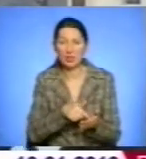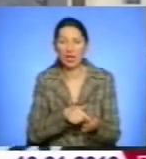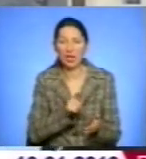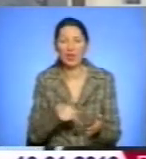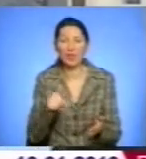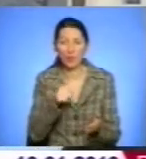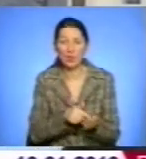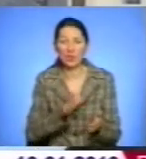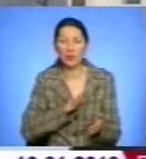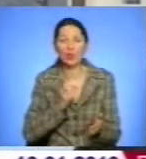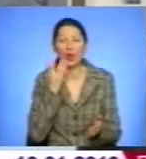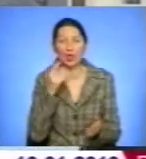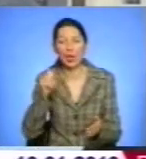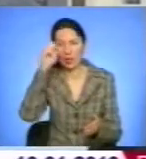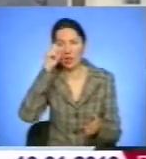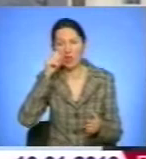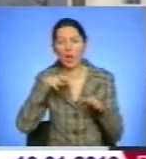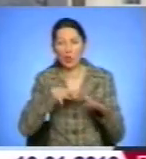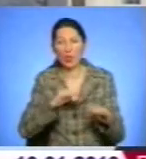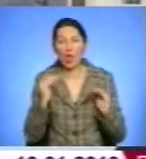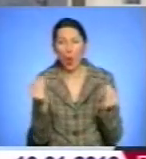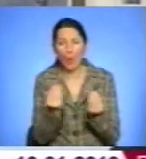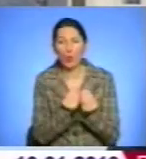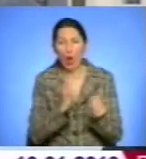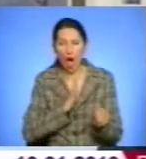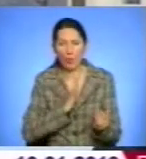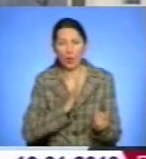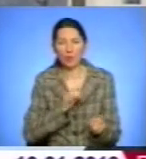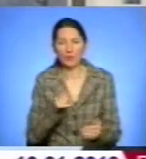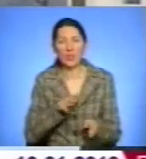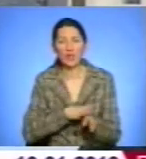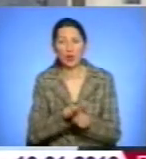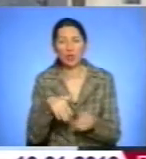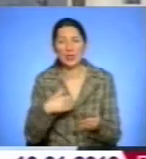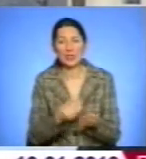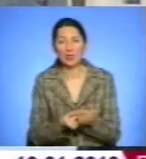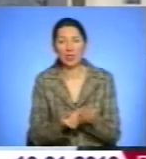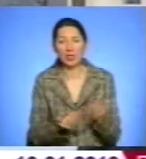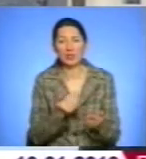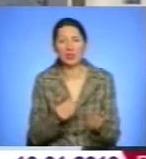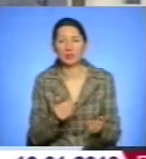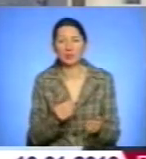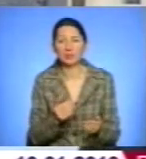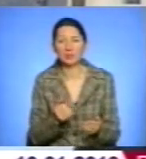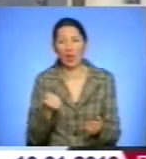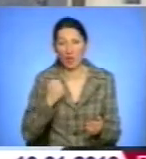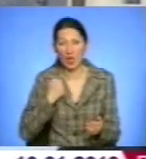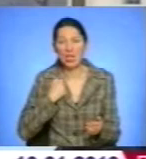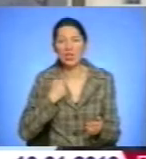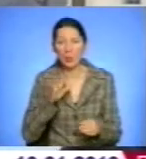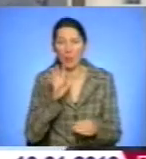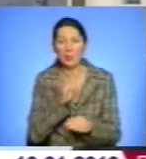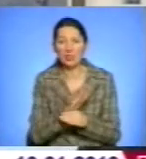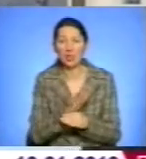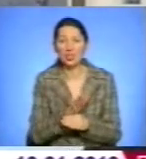ту облогу. Ну і вони виконували своє навіть стратегічне призначення навіть під